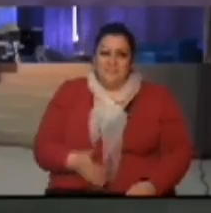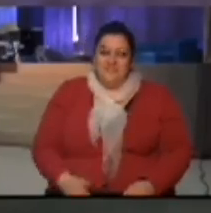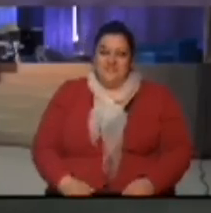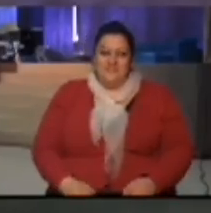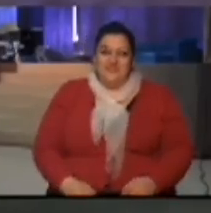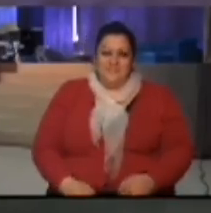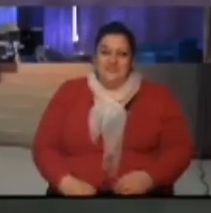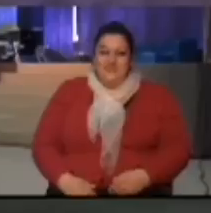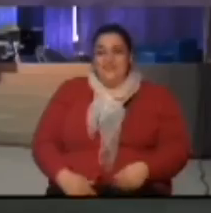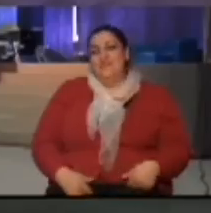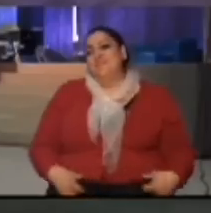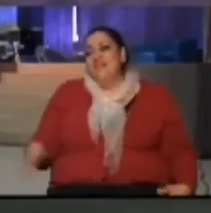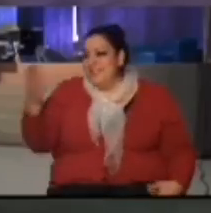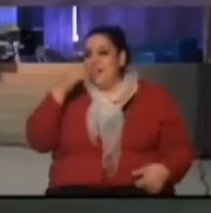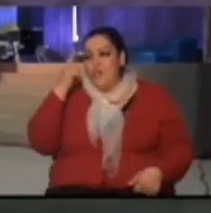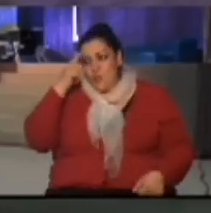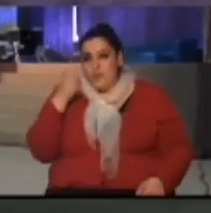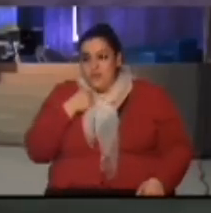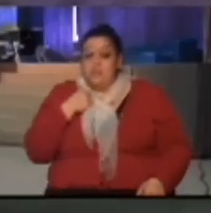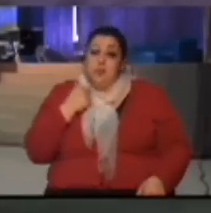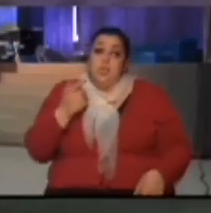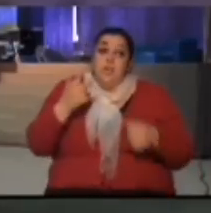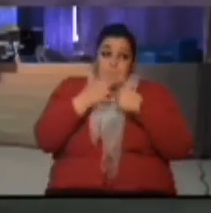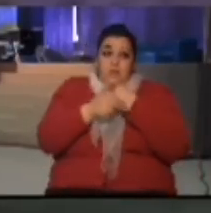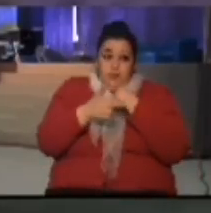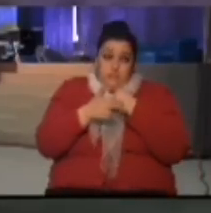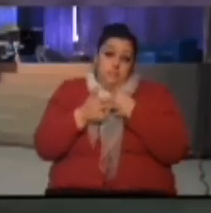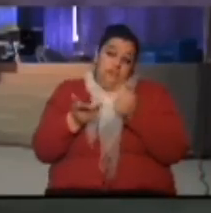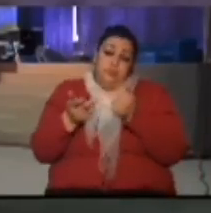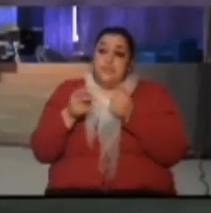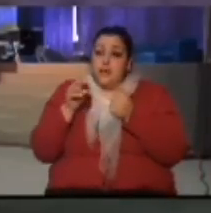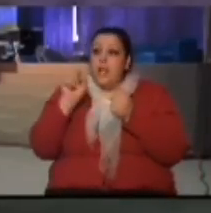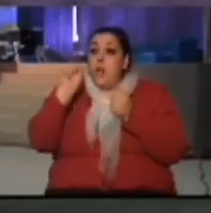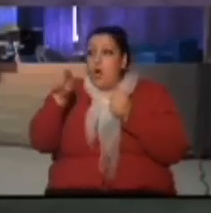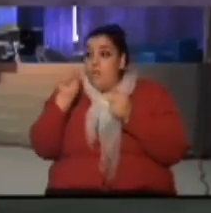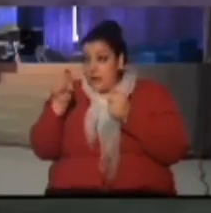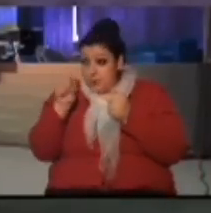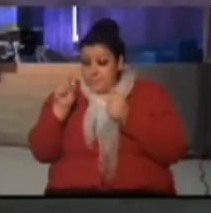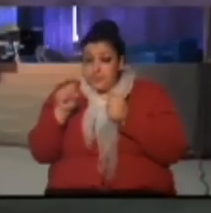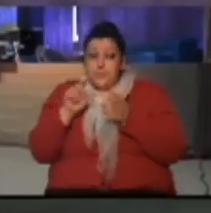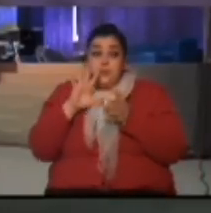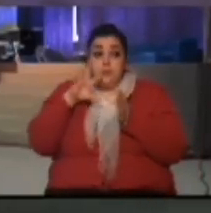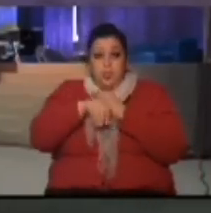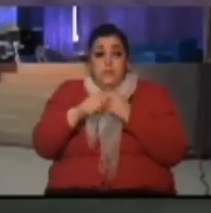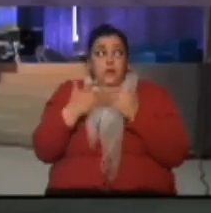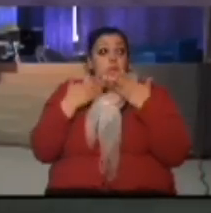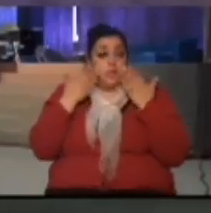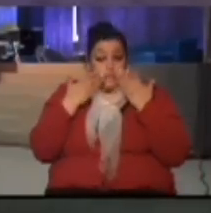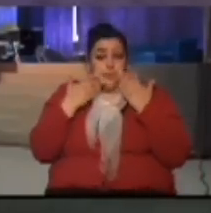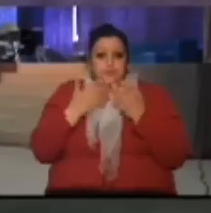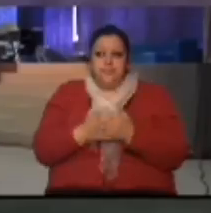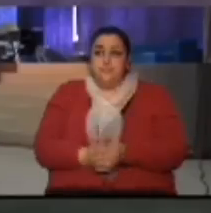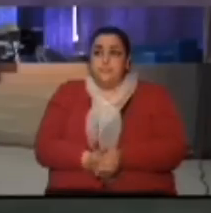Ուզում եմ նոր կտակարան եւս օրինակ տամ ու բերենք ավարտին։ Նույն Հովհանեսի ավետարանի մեջ, որ գրված է, ես էլ կարդամ 19-րդ